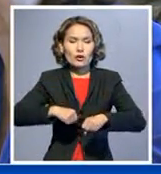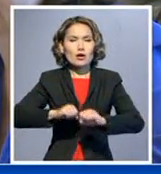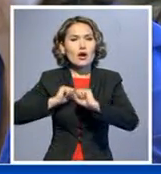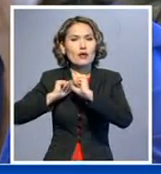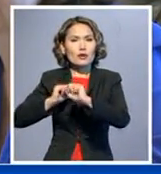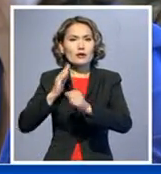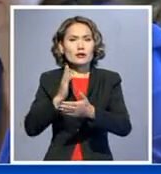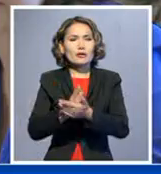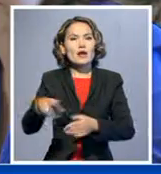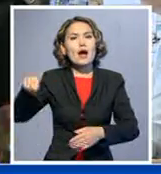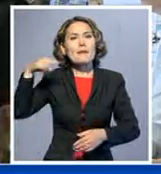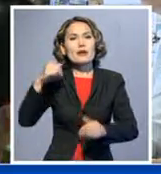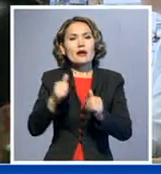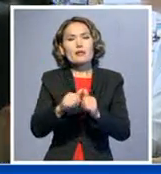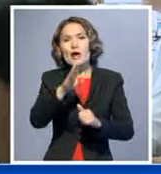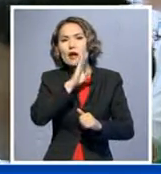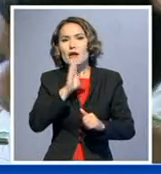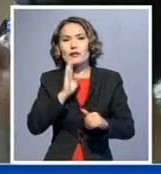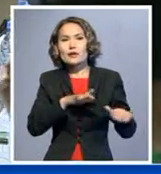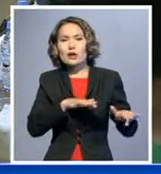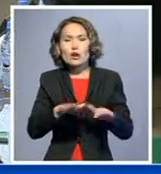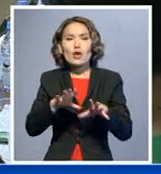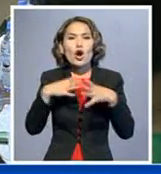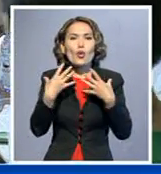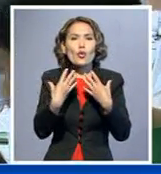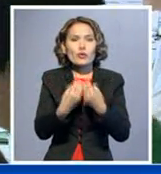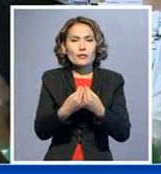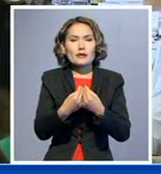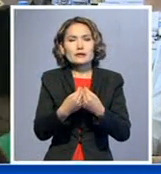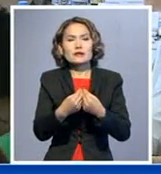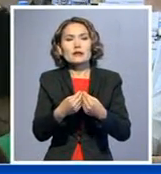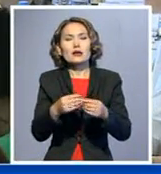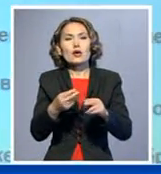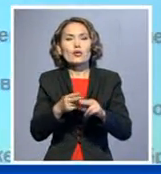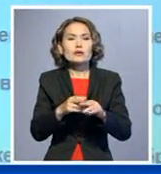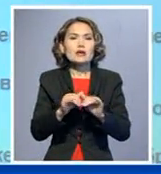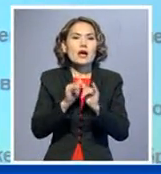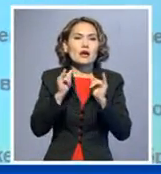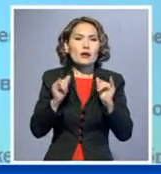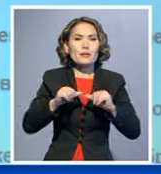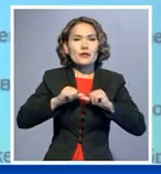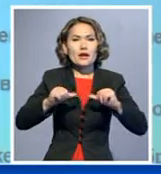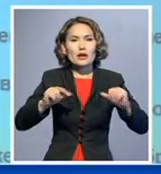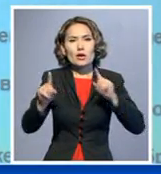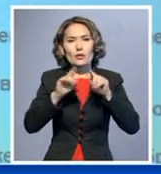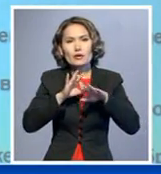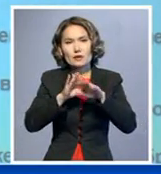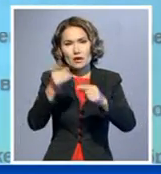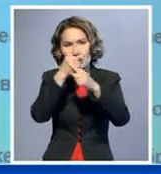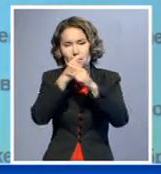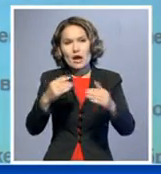Мұндай маңызды пікір президент жанындағы әйелдер істері және отбасылық демографиялық саясат жөніндегі ұлттық комиссияның кезекті мәжілісінде